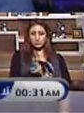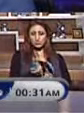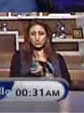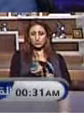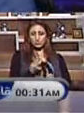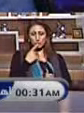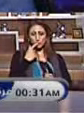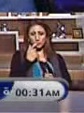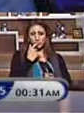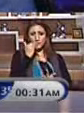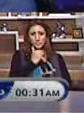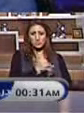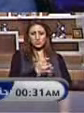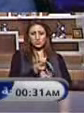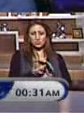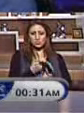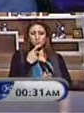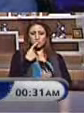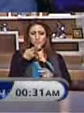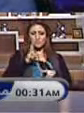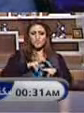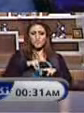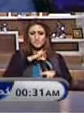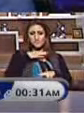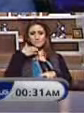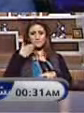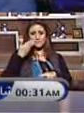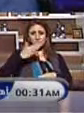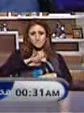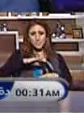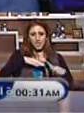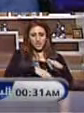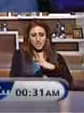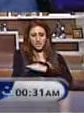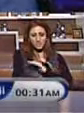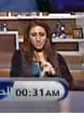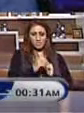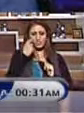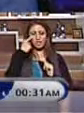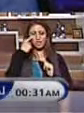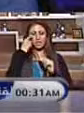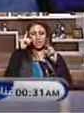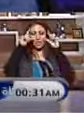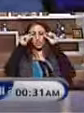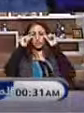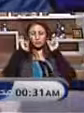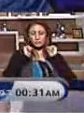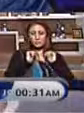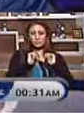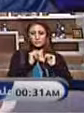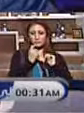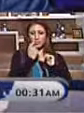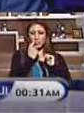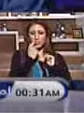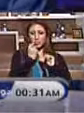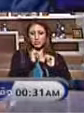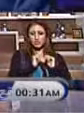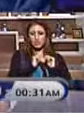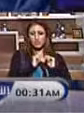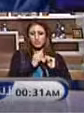يدفنون الاهل اول ما ندفن اول ما يسير تسير حدقه العين اول شيء ثم ينفلت اللسان من